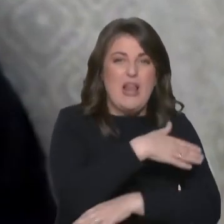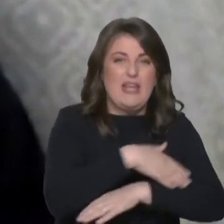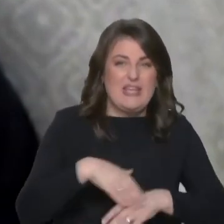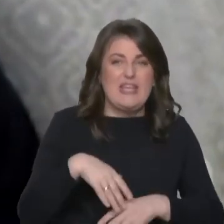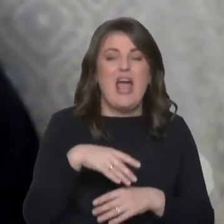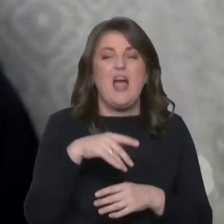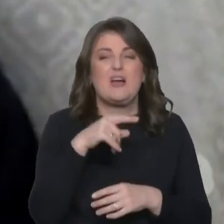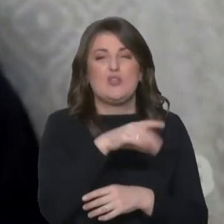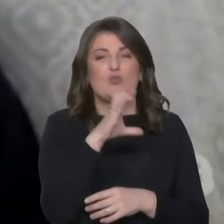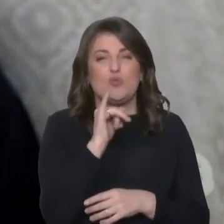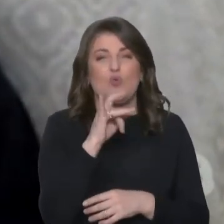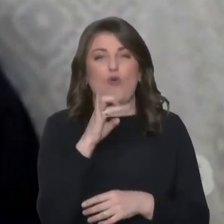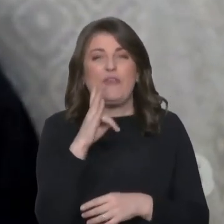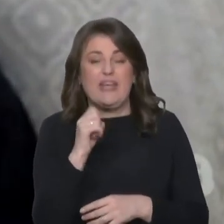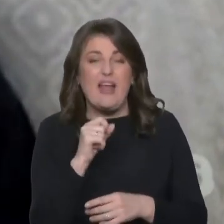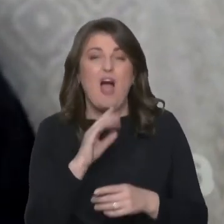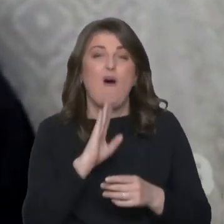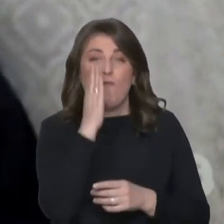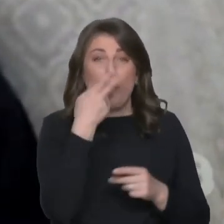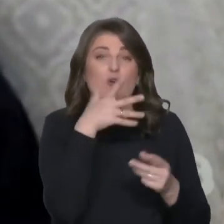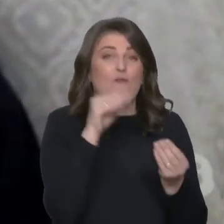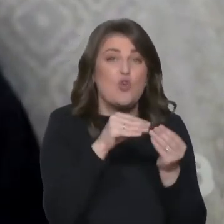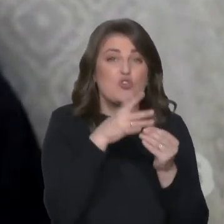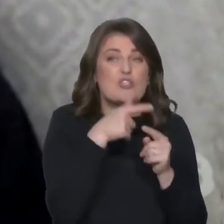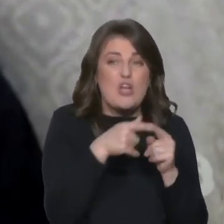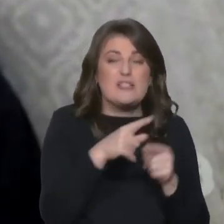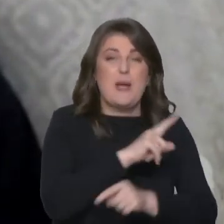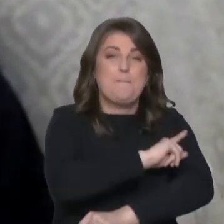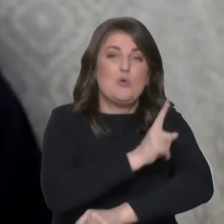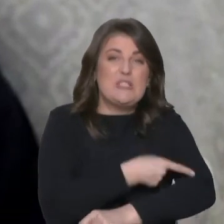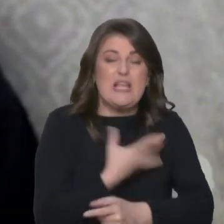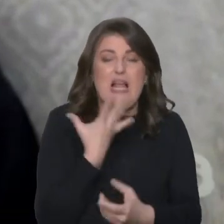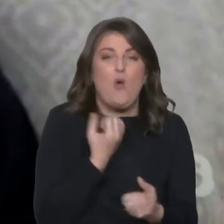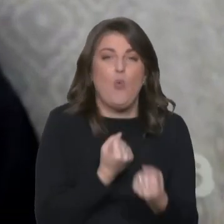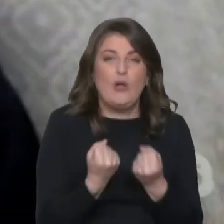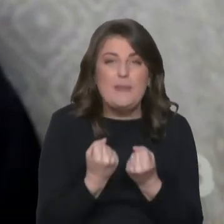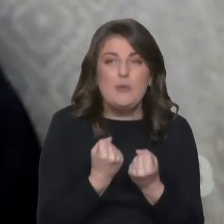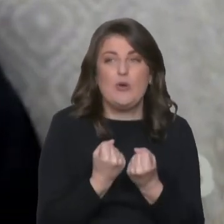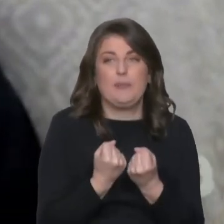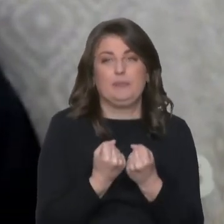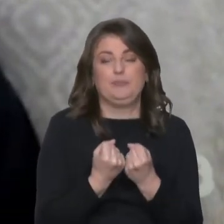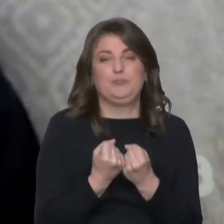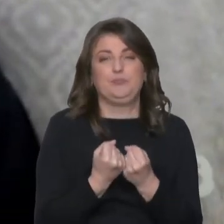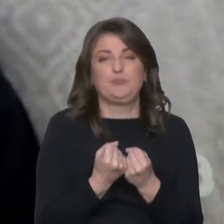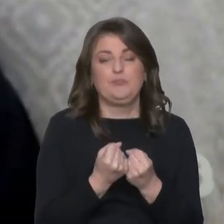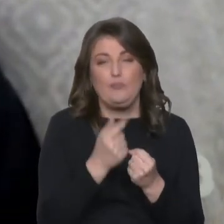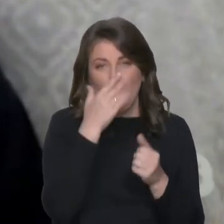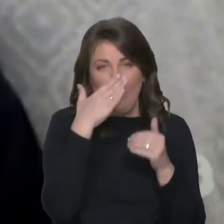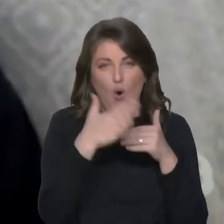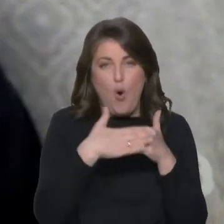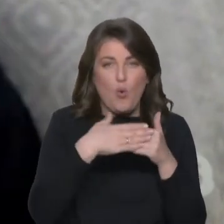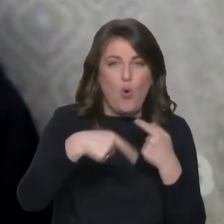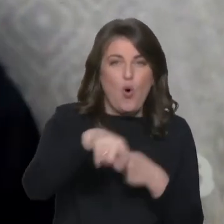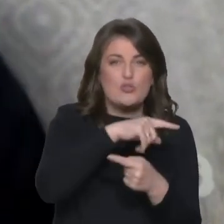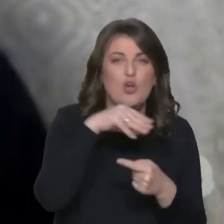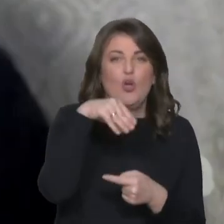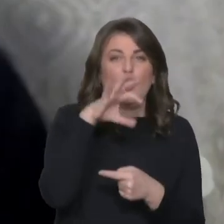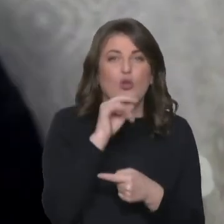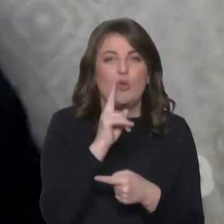ворог зараз в той же час посилює, укріплює околиці